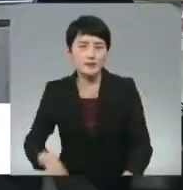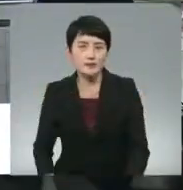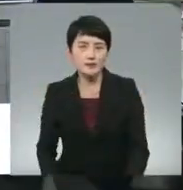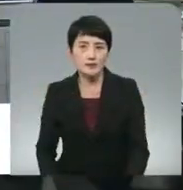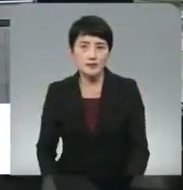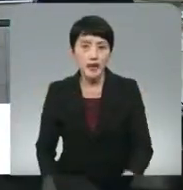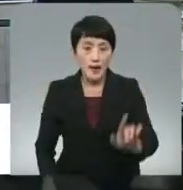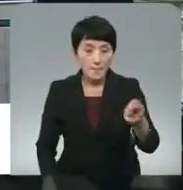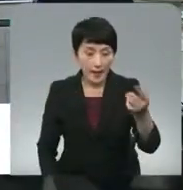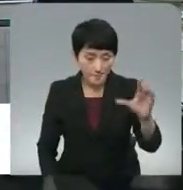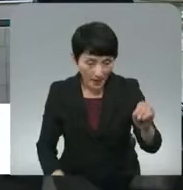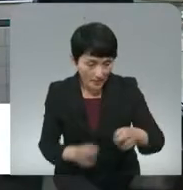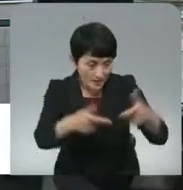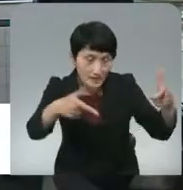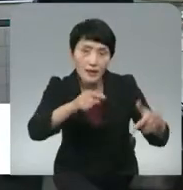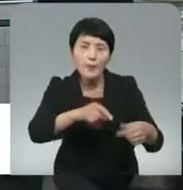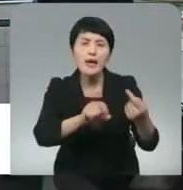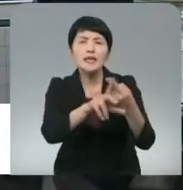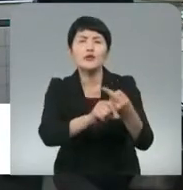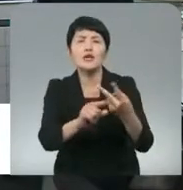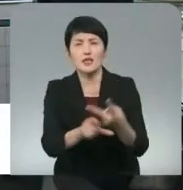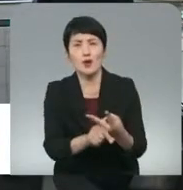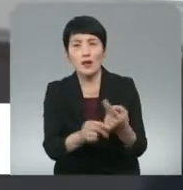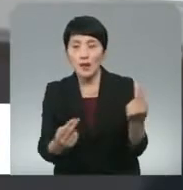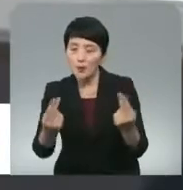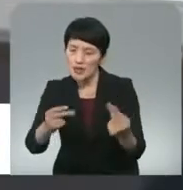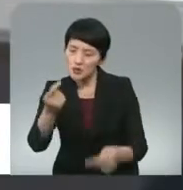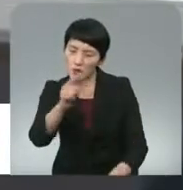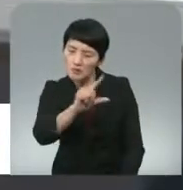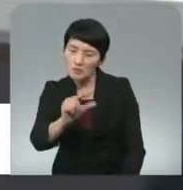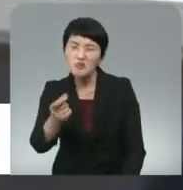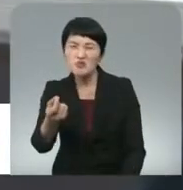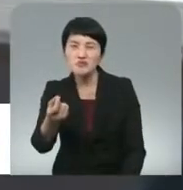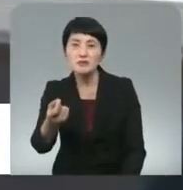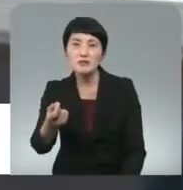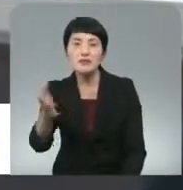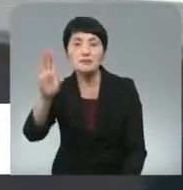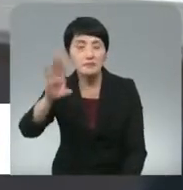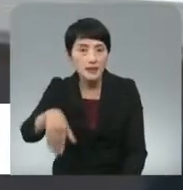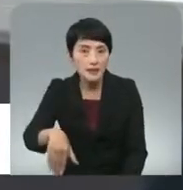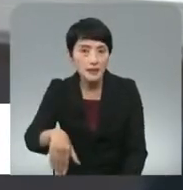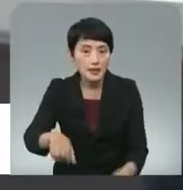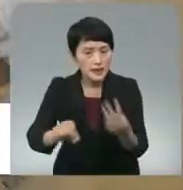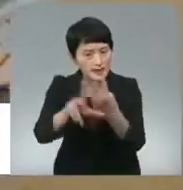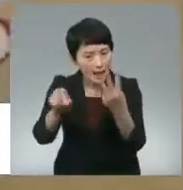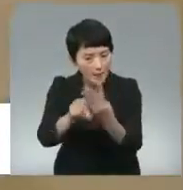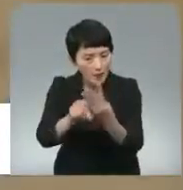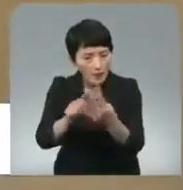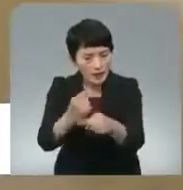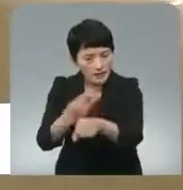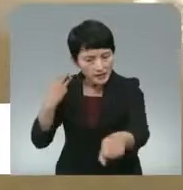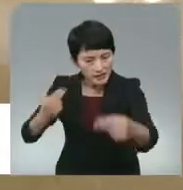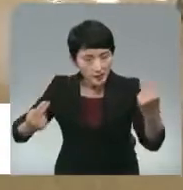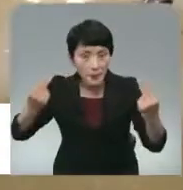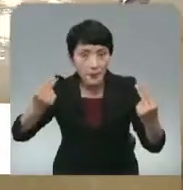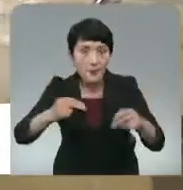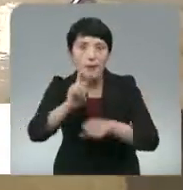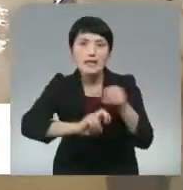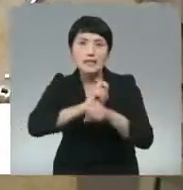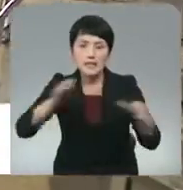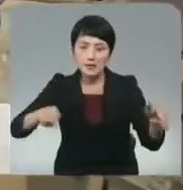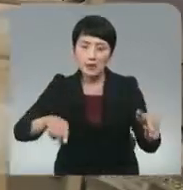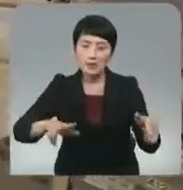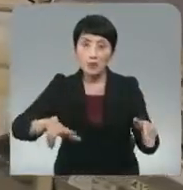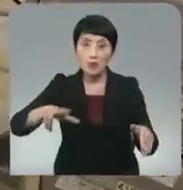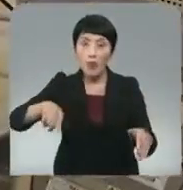降。统计厅13日公布的三月雇佣动向报告显示，三月韩国就业人口达